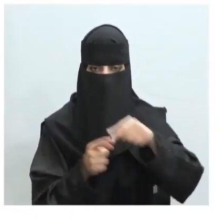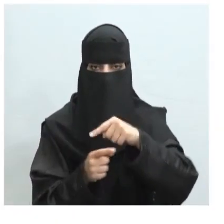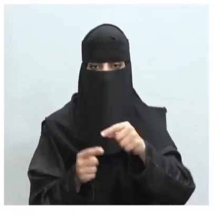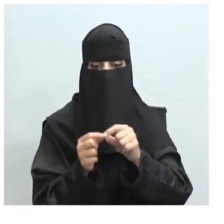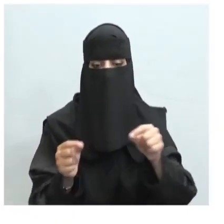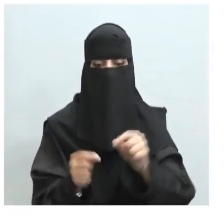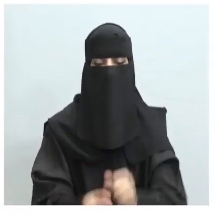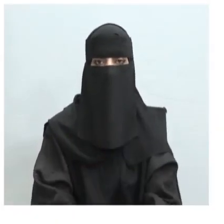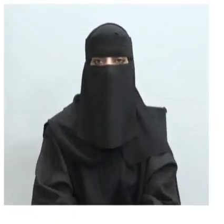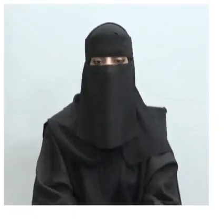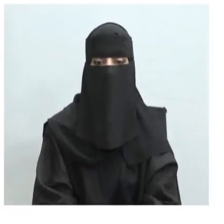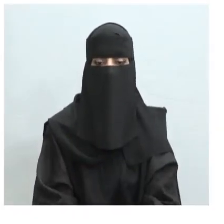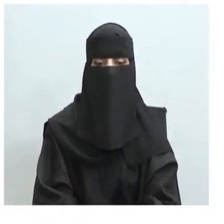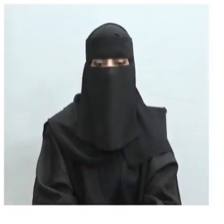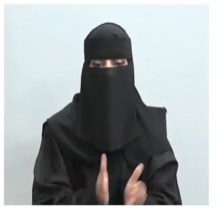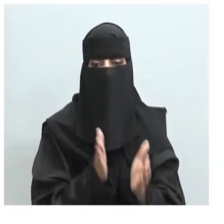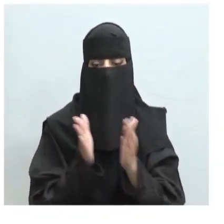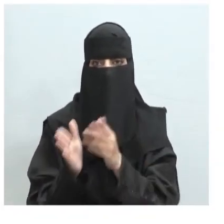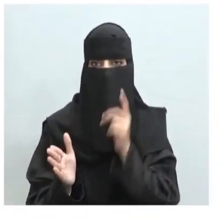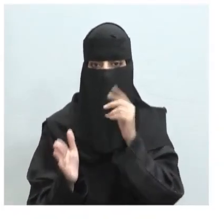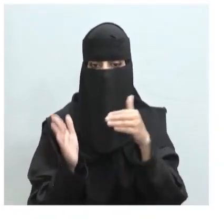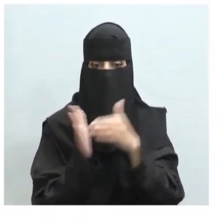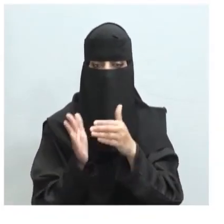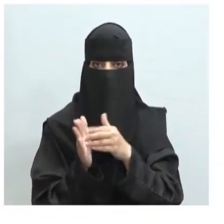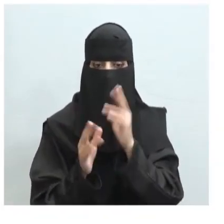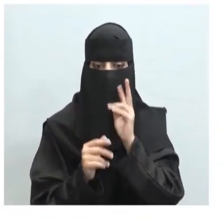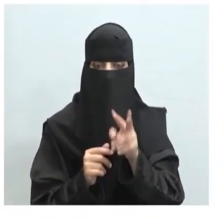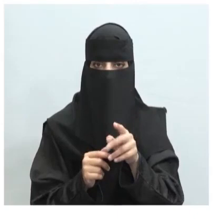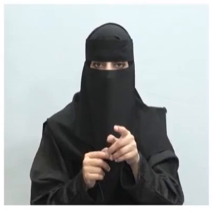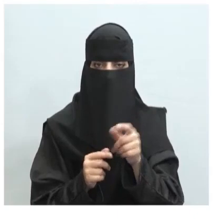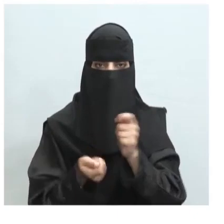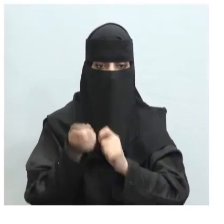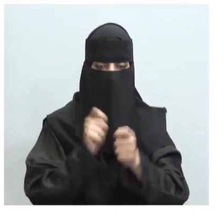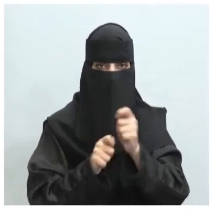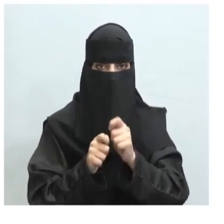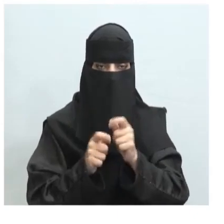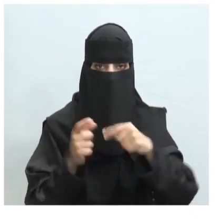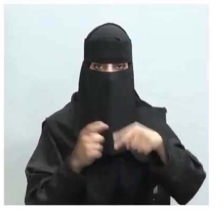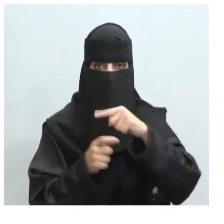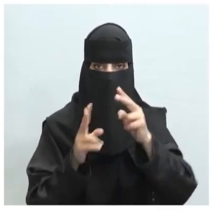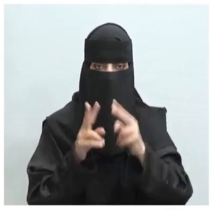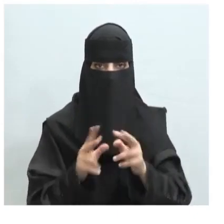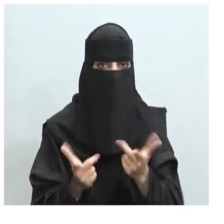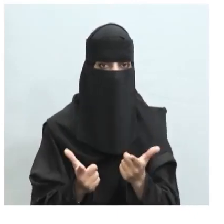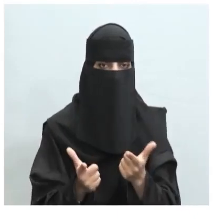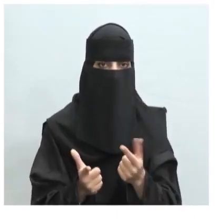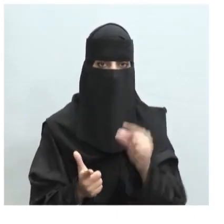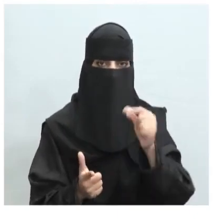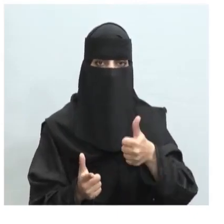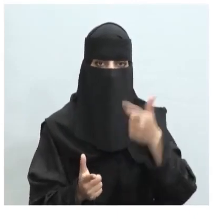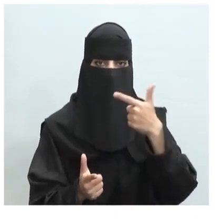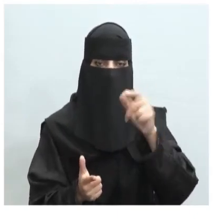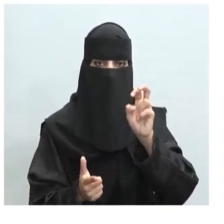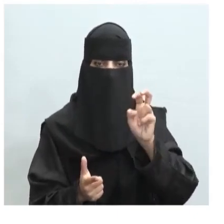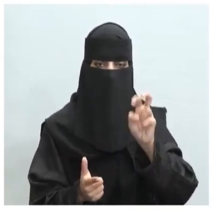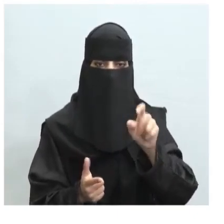السلك نختتم درسنا عزيزي الطالب وعزيزي الطالبه بمكونات الدائره الكهربائيه مما تتكون الدائره الكهربائيه